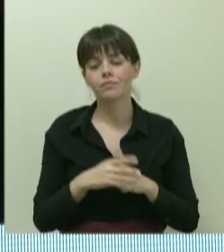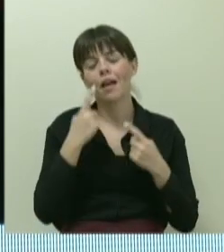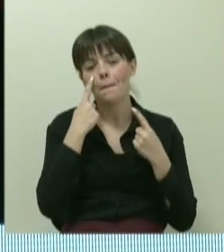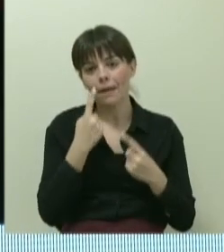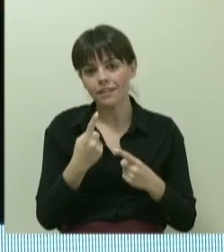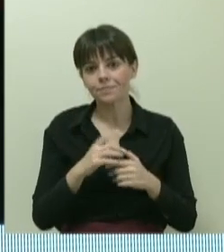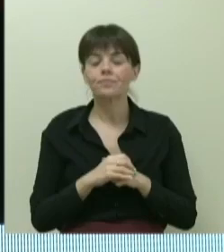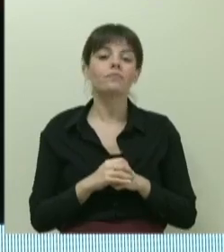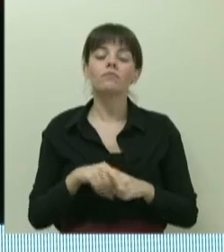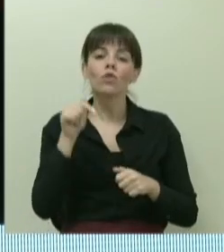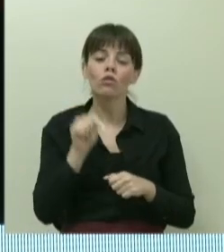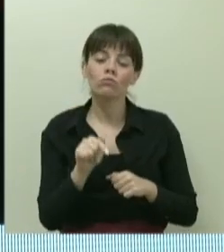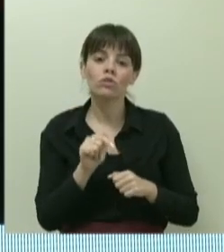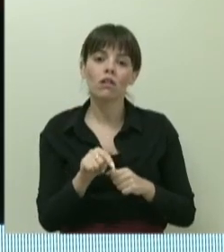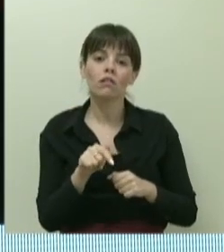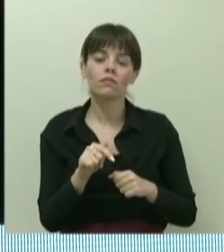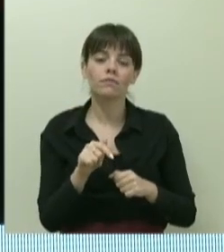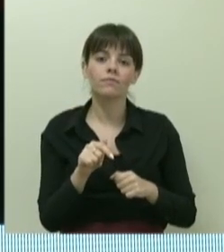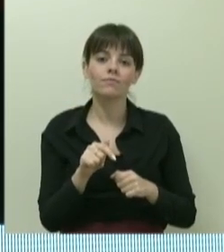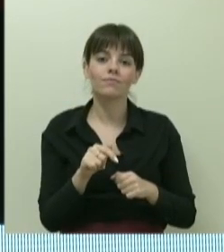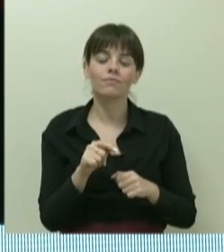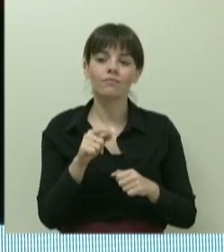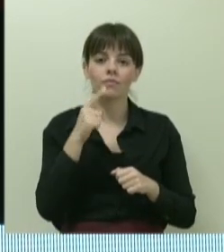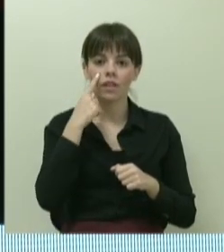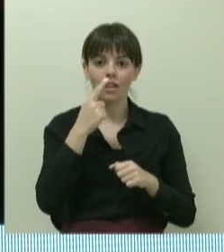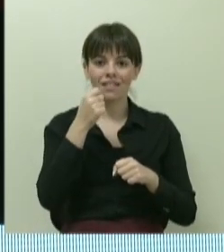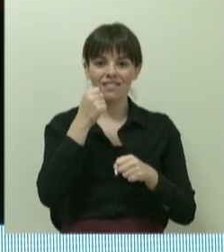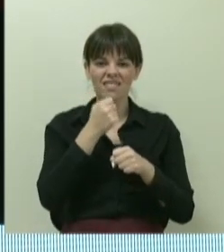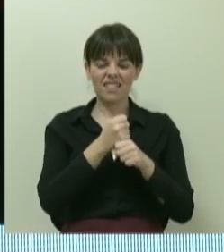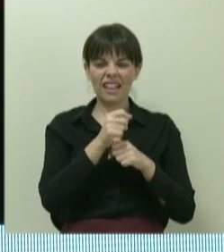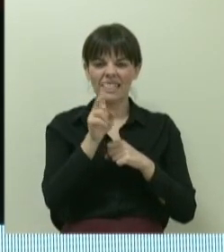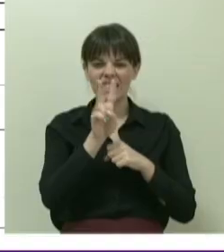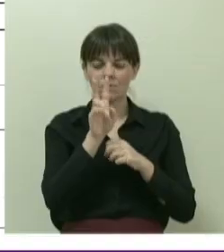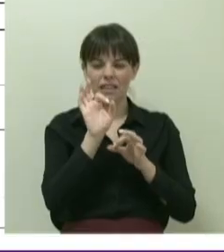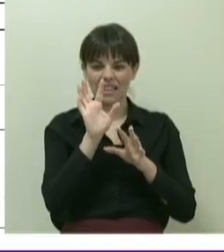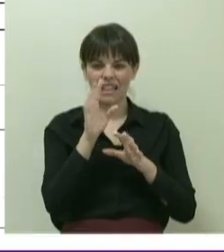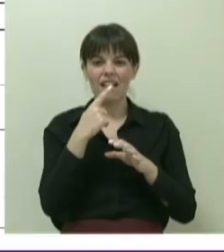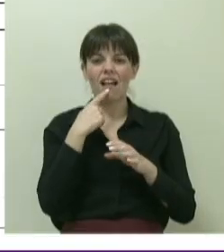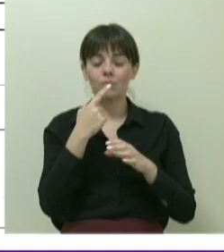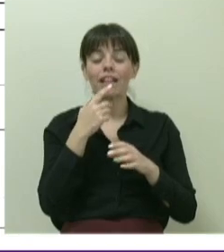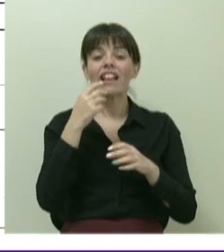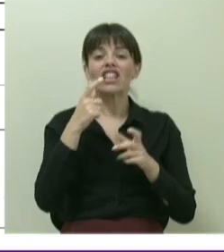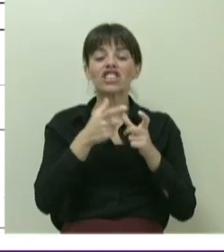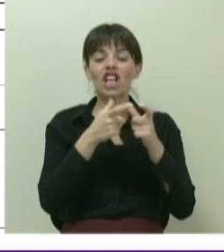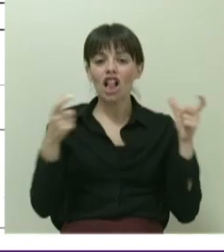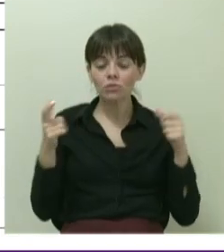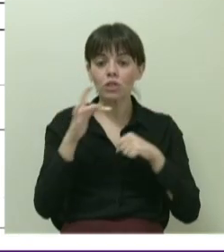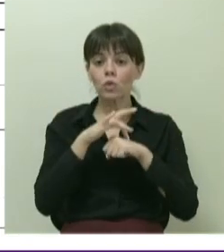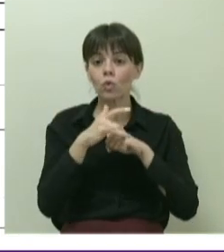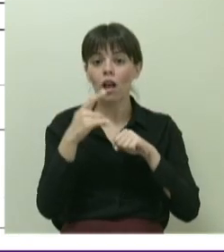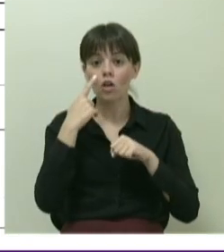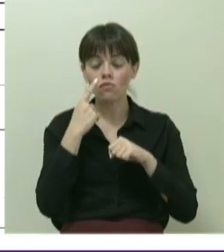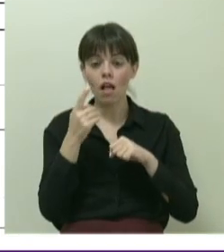Bakın, burada G7 diye tanımladığımız gelişmiş ülkelerin